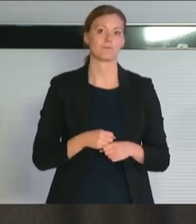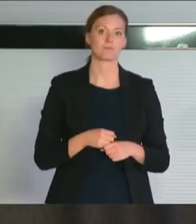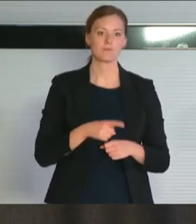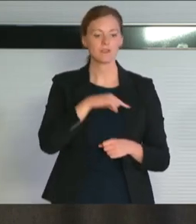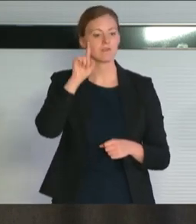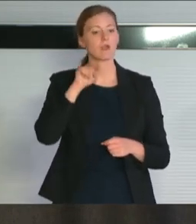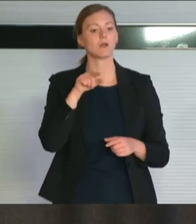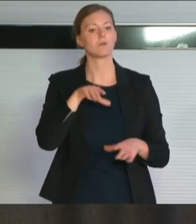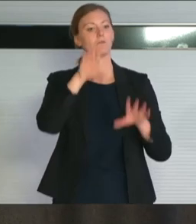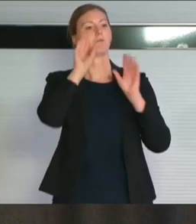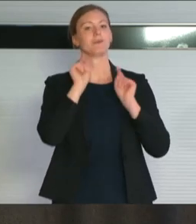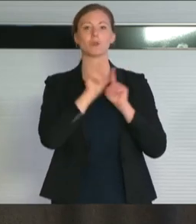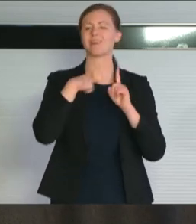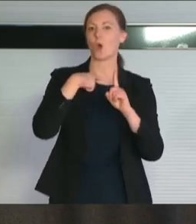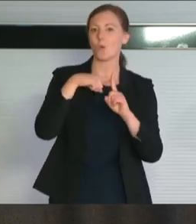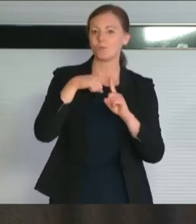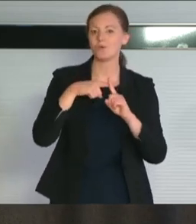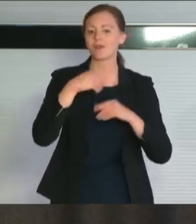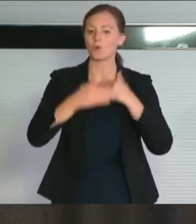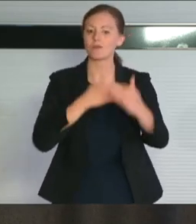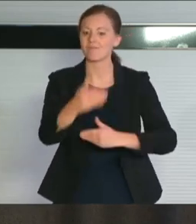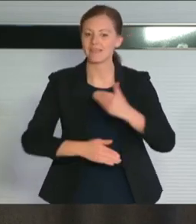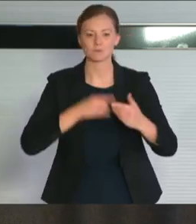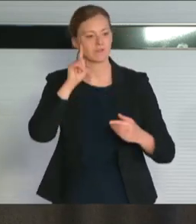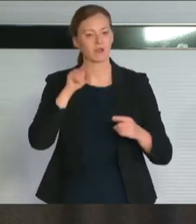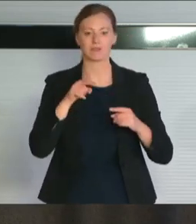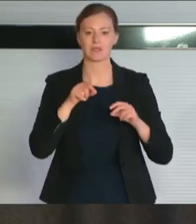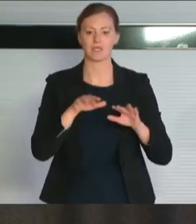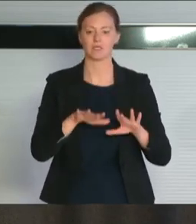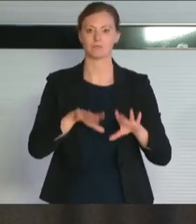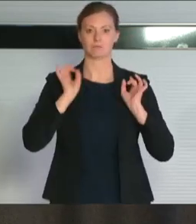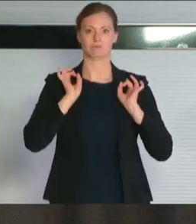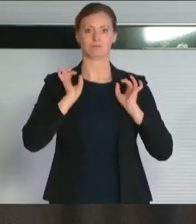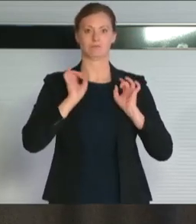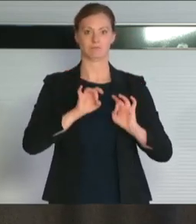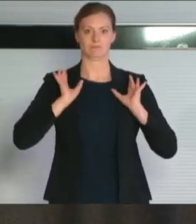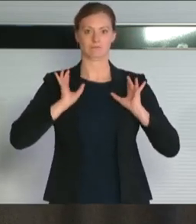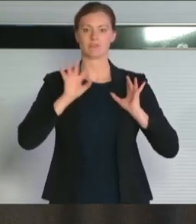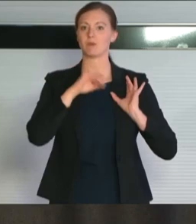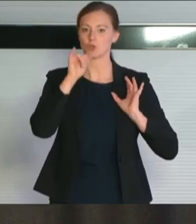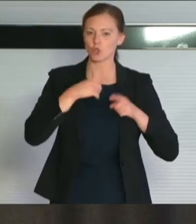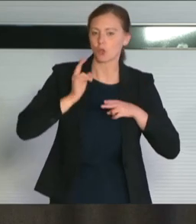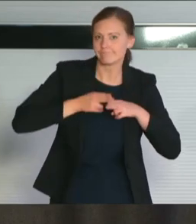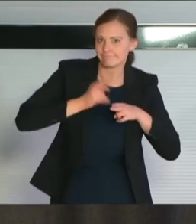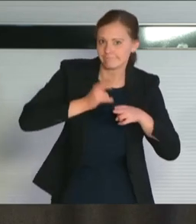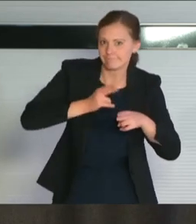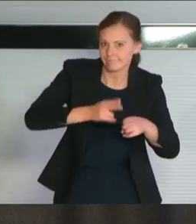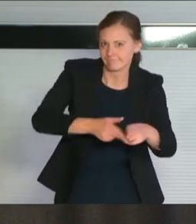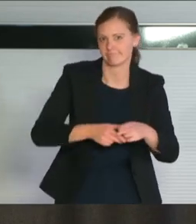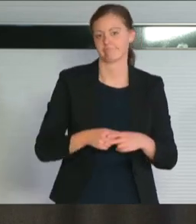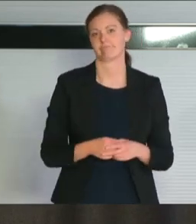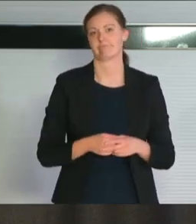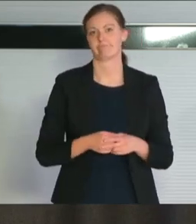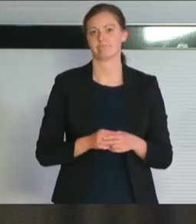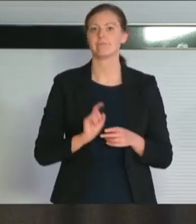som en oppmuntring på veien, men vi kan ikke slippe opp. Vi må holde fast, og vi må holde ut. De